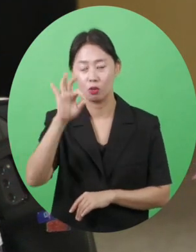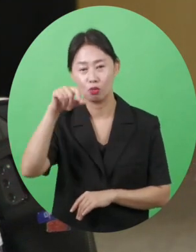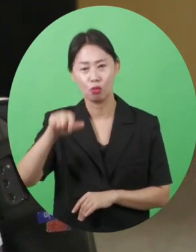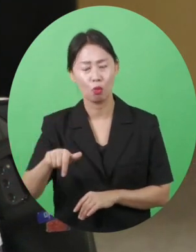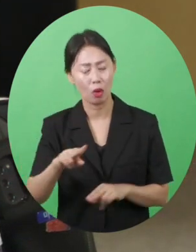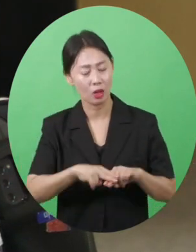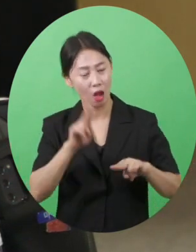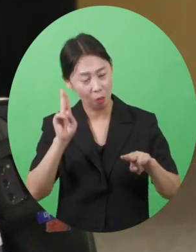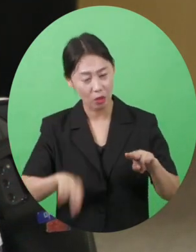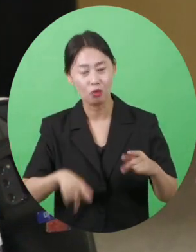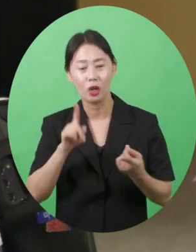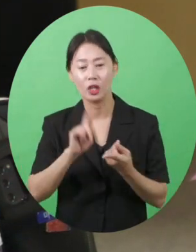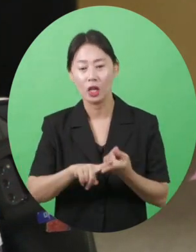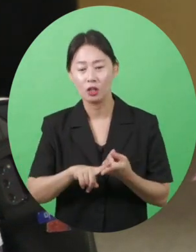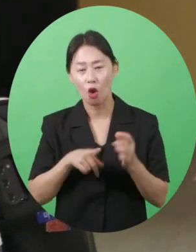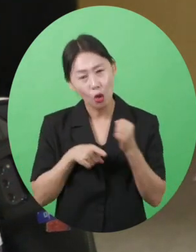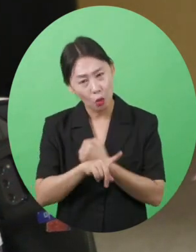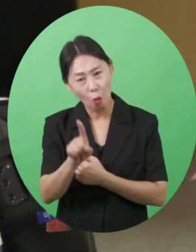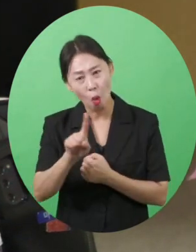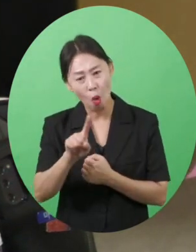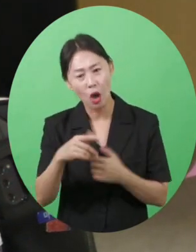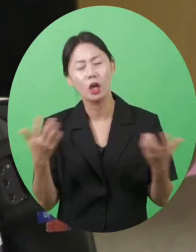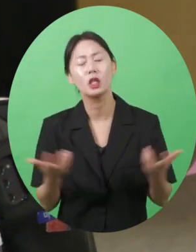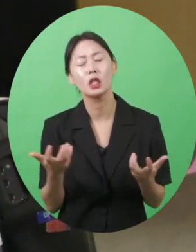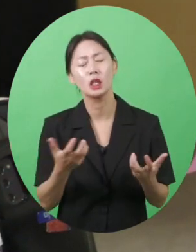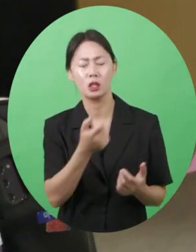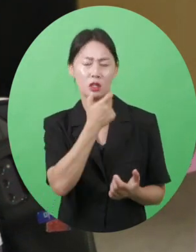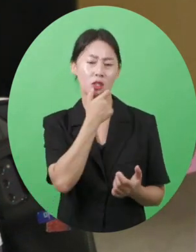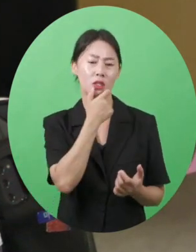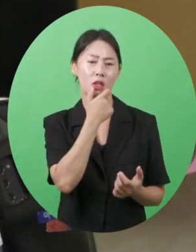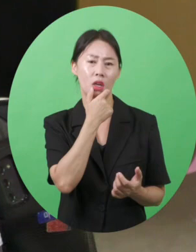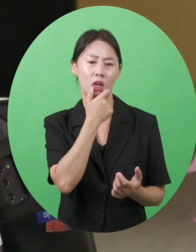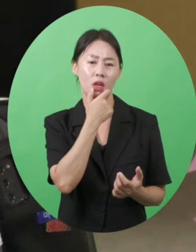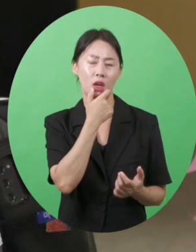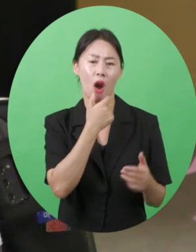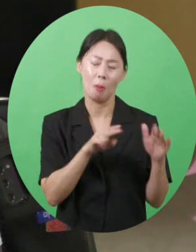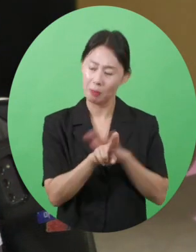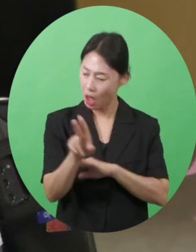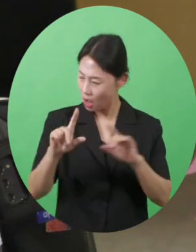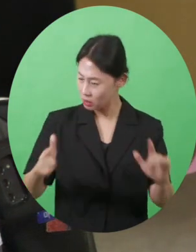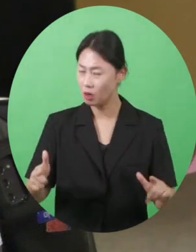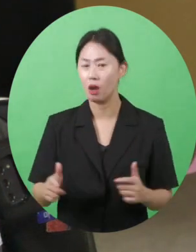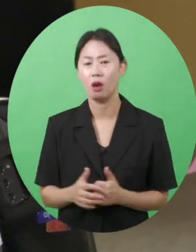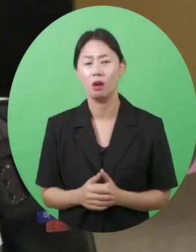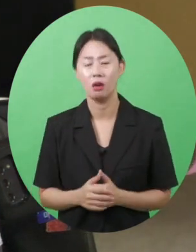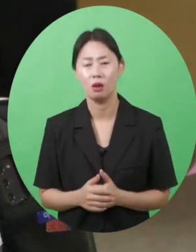퇴사하게 된 이유, 일이 싫거나 회피하려는 목적이 아니었다.